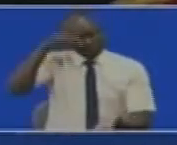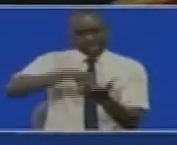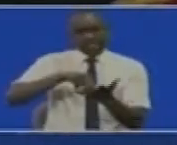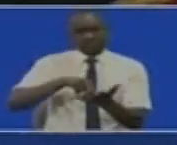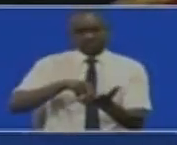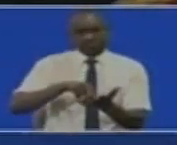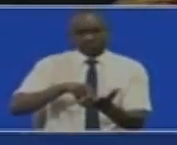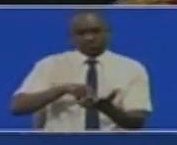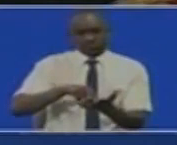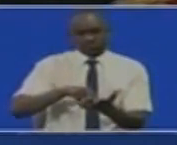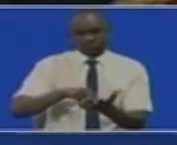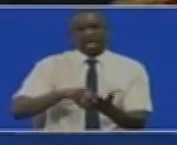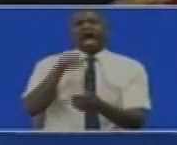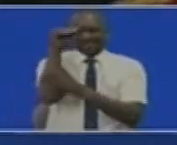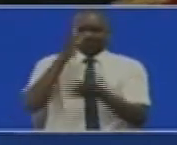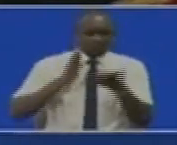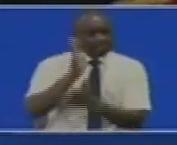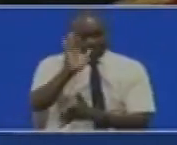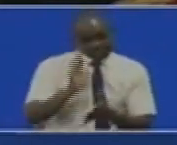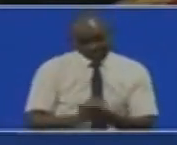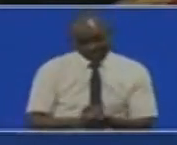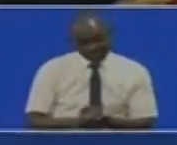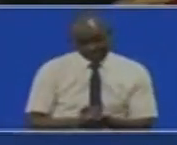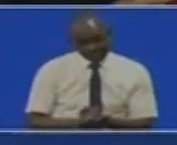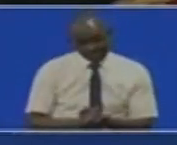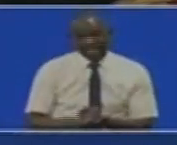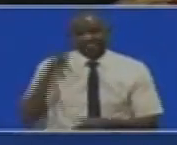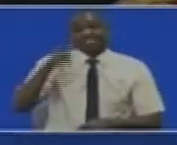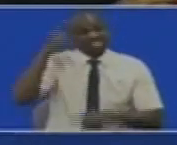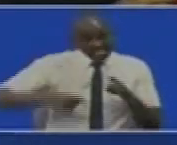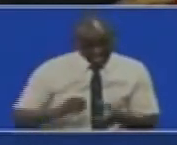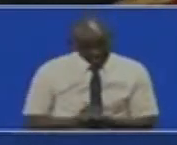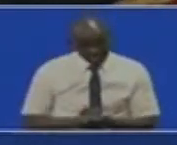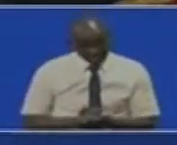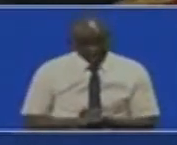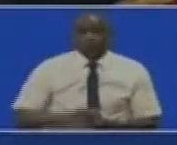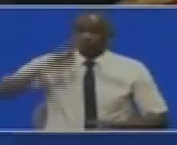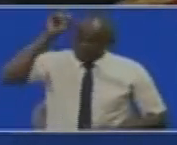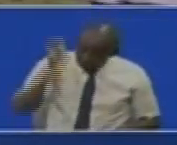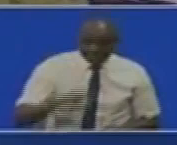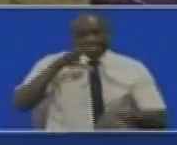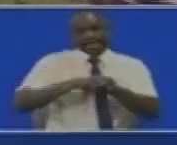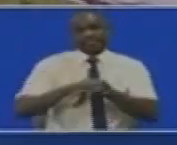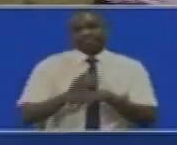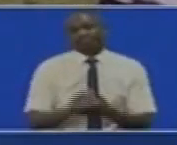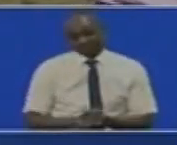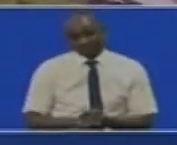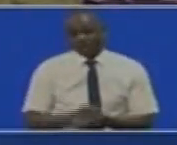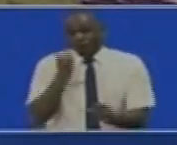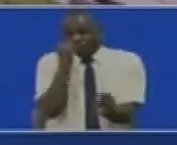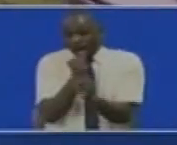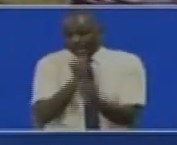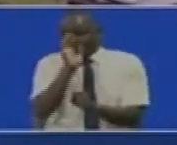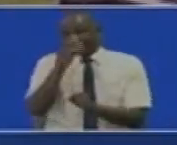simameni, itisheni haki zenu. Mwaka huu lazima wapate. Wafanyikazi hao